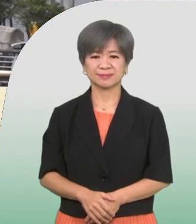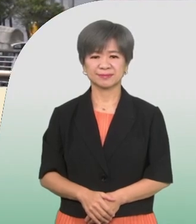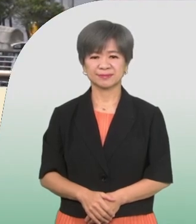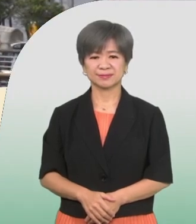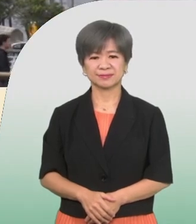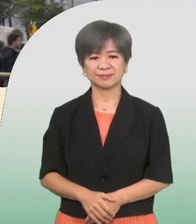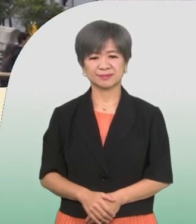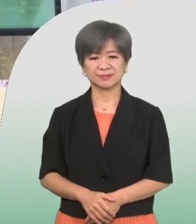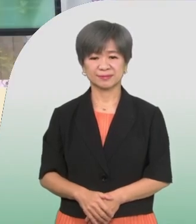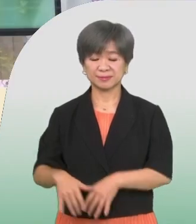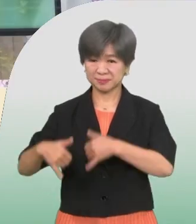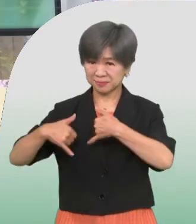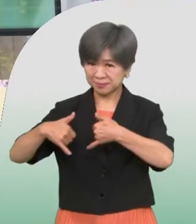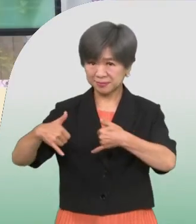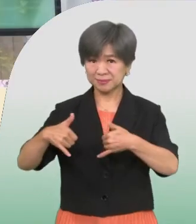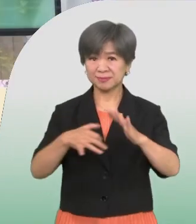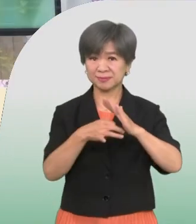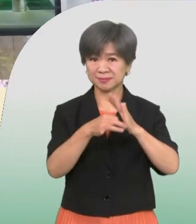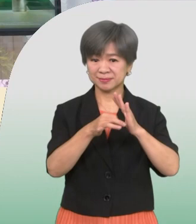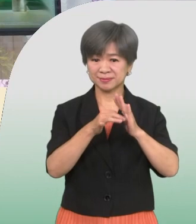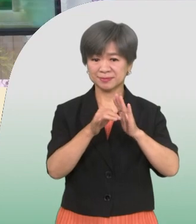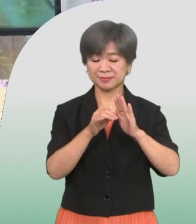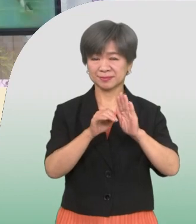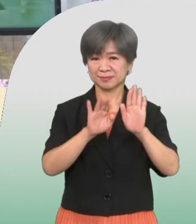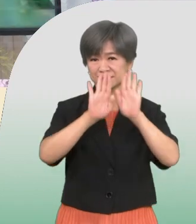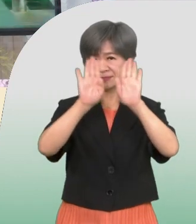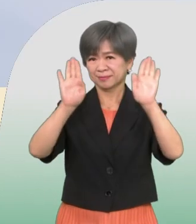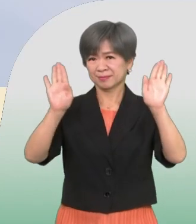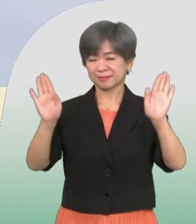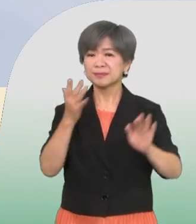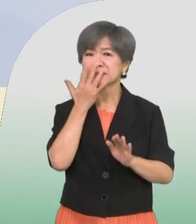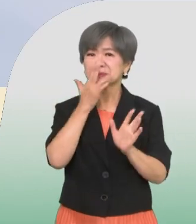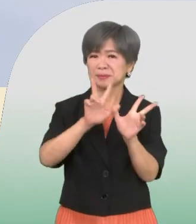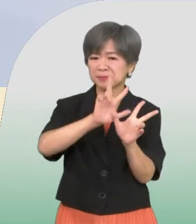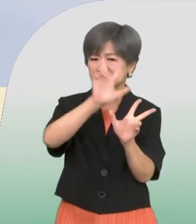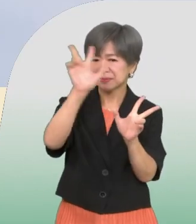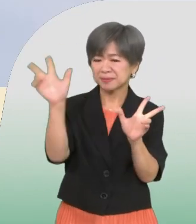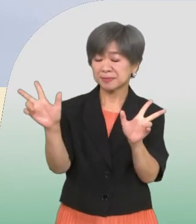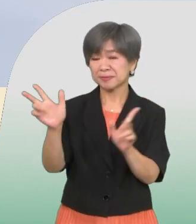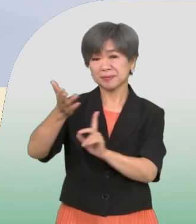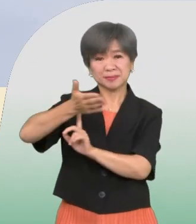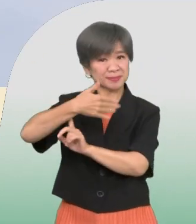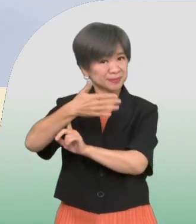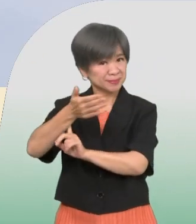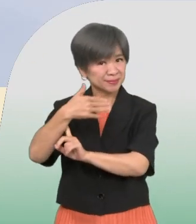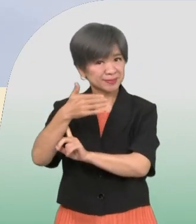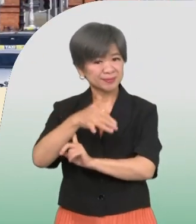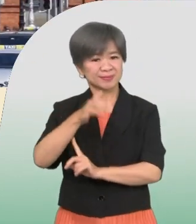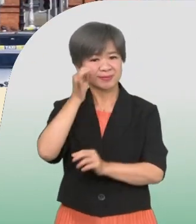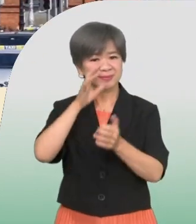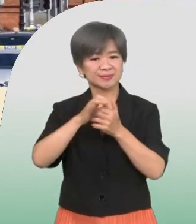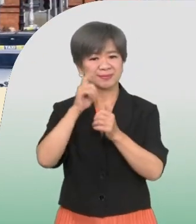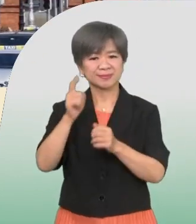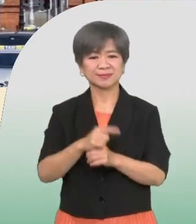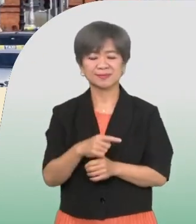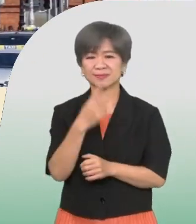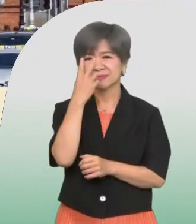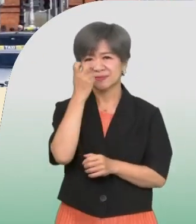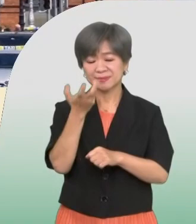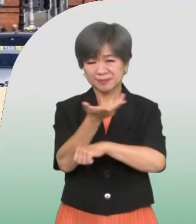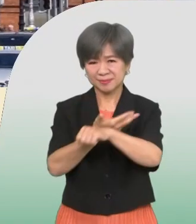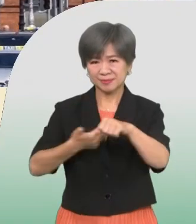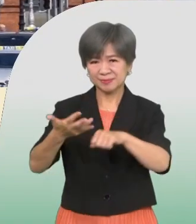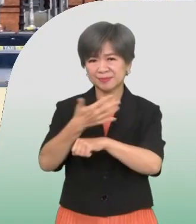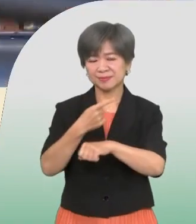态度点门，总下用采访来补白，飘用的采访器，不如翡翠指导后面相该爱尔